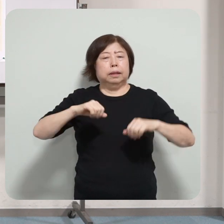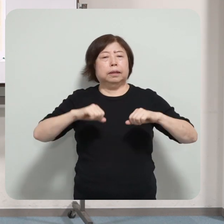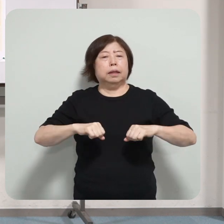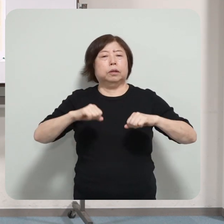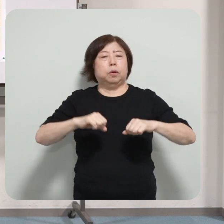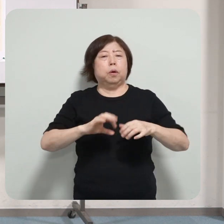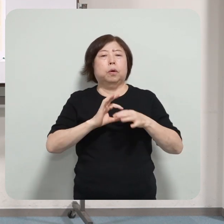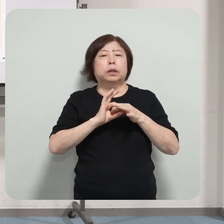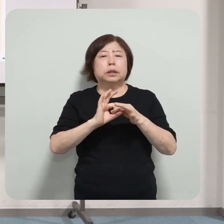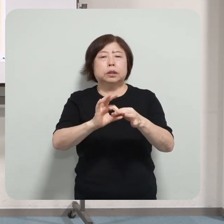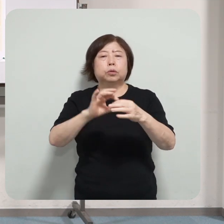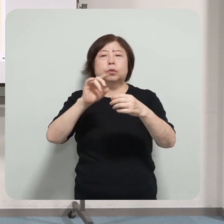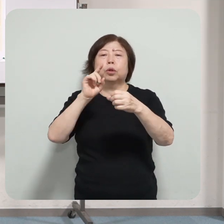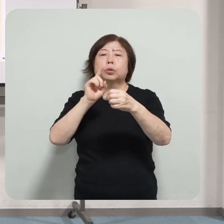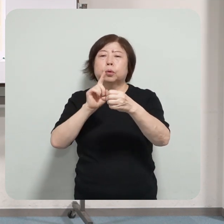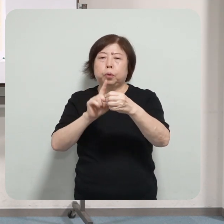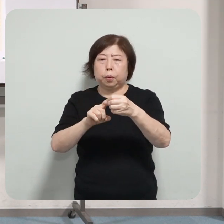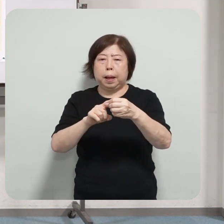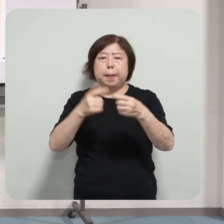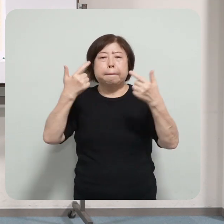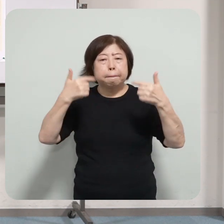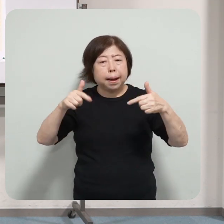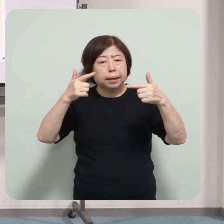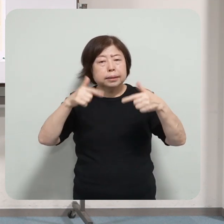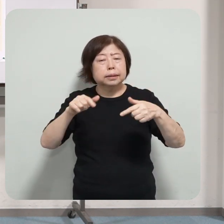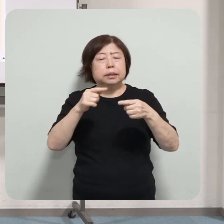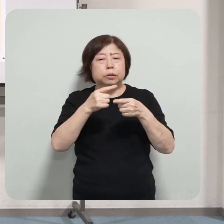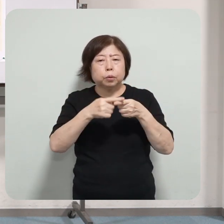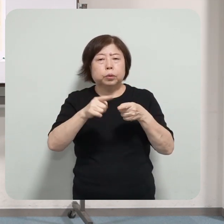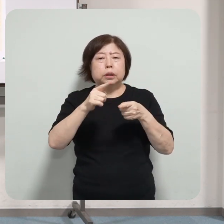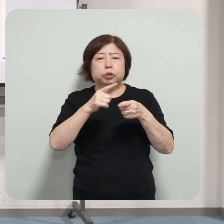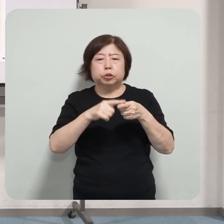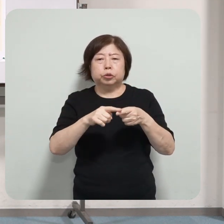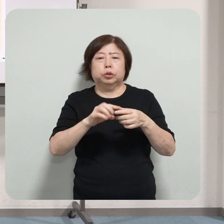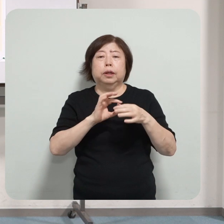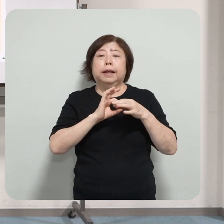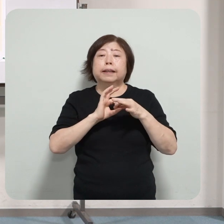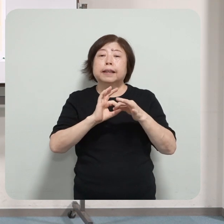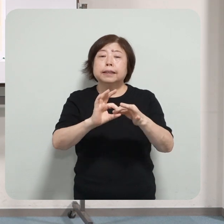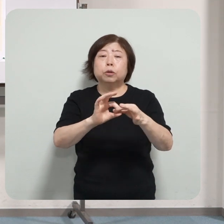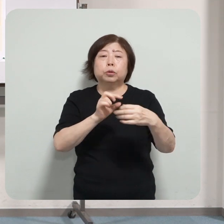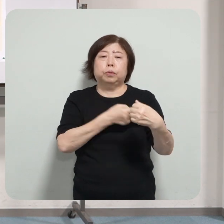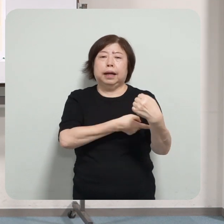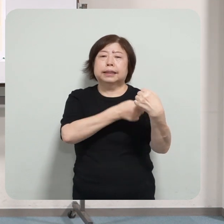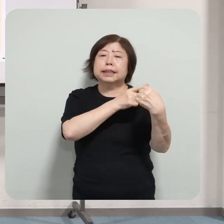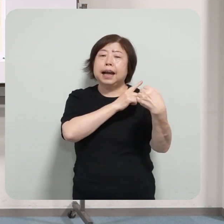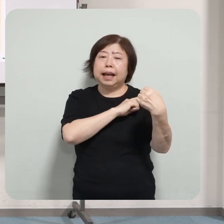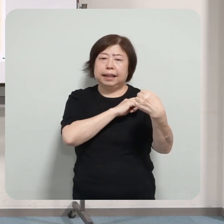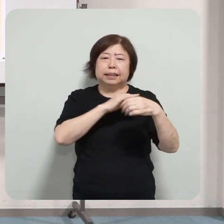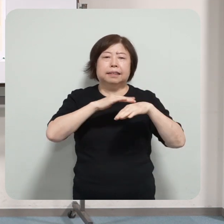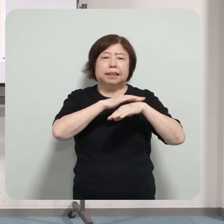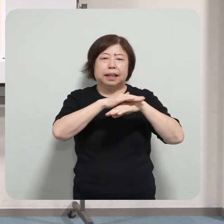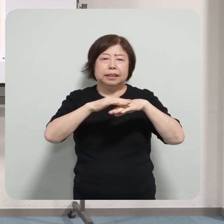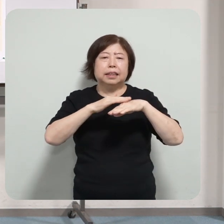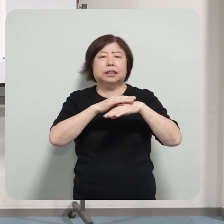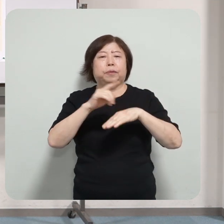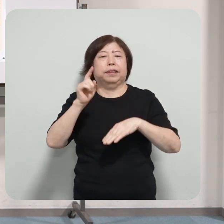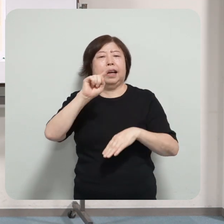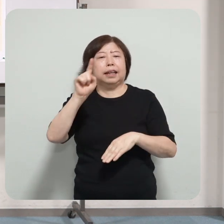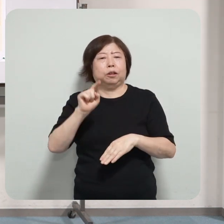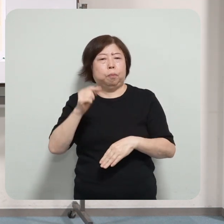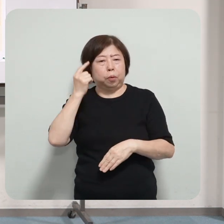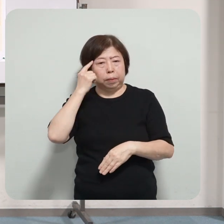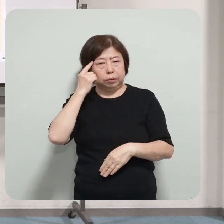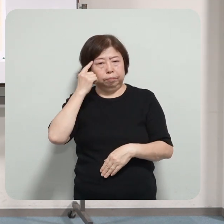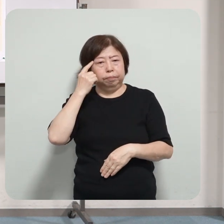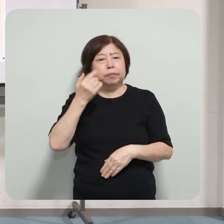するというのは毎日毎日、少しずつ継続は力なりということが大切ではないかなと思います。どうぞ組の皆さん